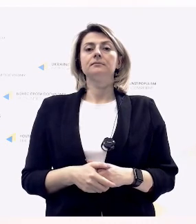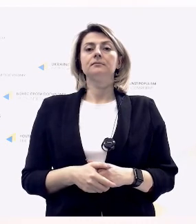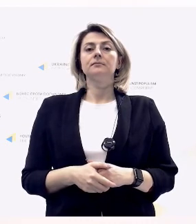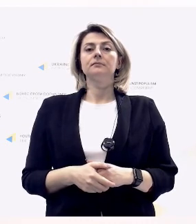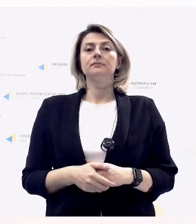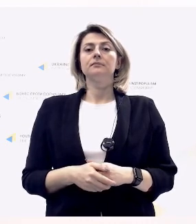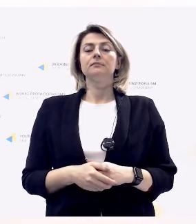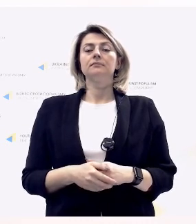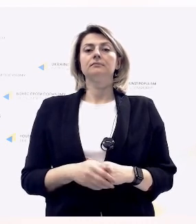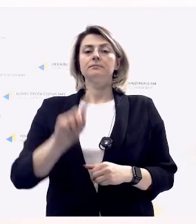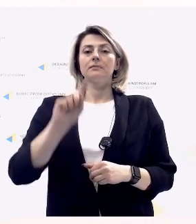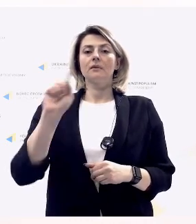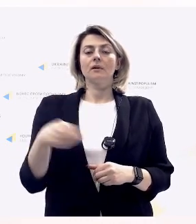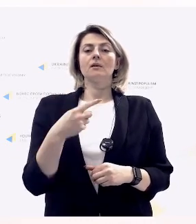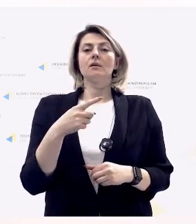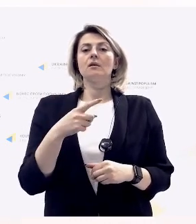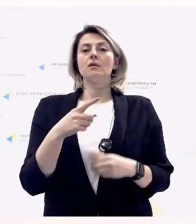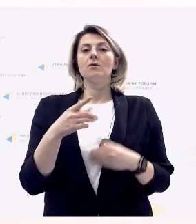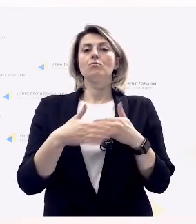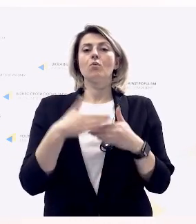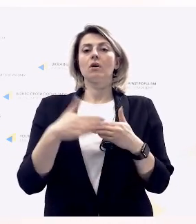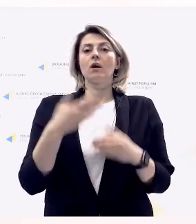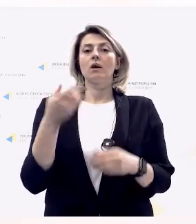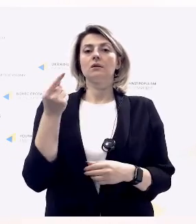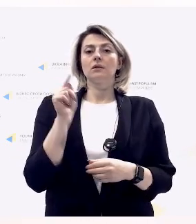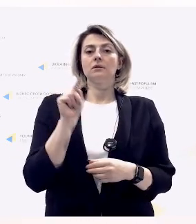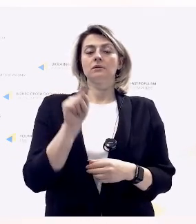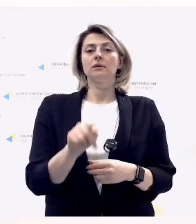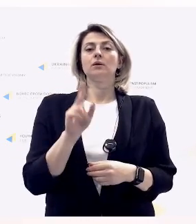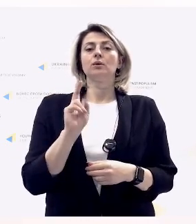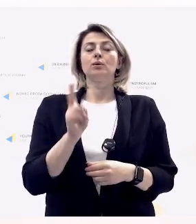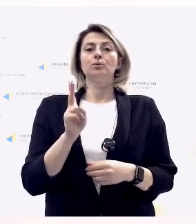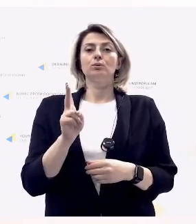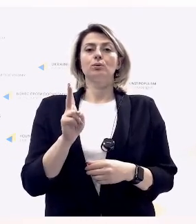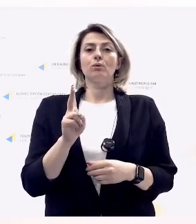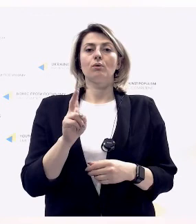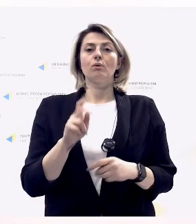домагатися покарання тих, хто порушує.